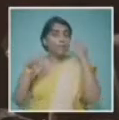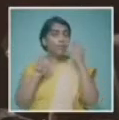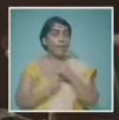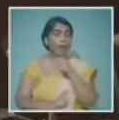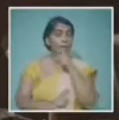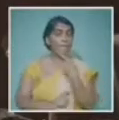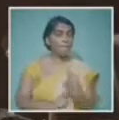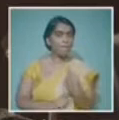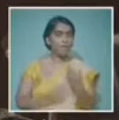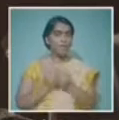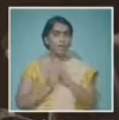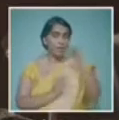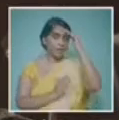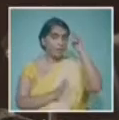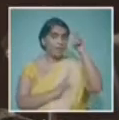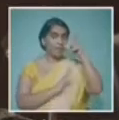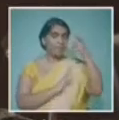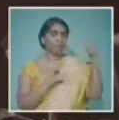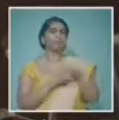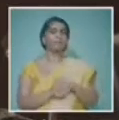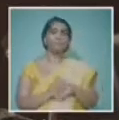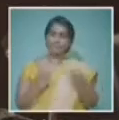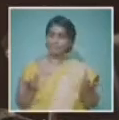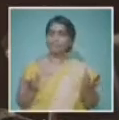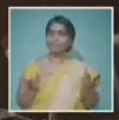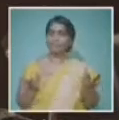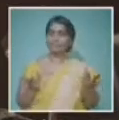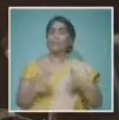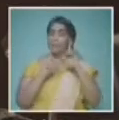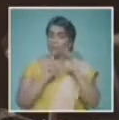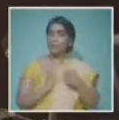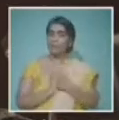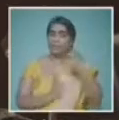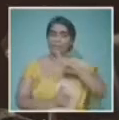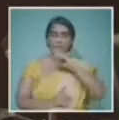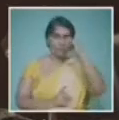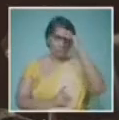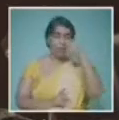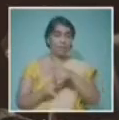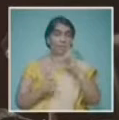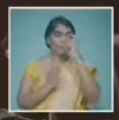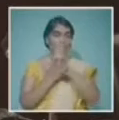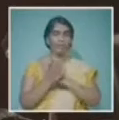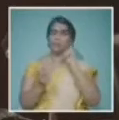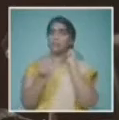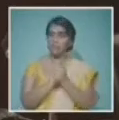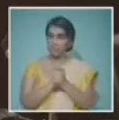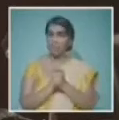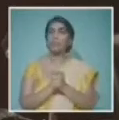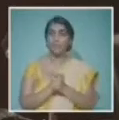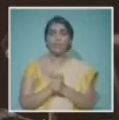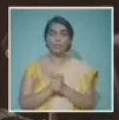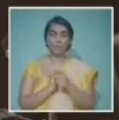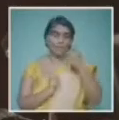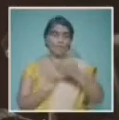පෙන්ෂන් එකයි තමන්ගේ නායකගේ පුරවැසිභාවයයි. ඕකනේ. ඒ නිසා කරුණ නියෝජකතානායකතුමනි මේ විවස්ථා සංශෝධනයේ අපි වැදගත් සංශෝධන